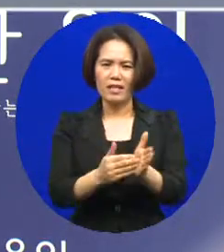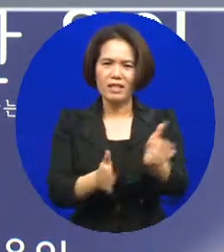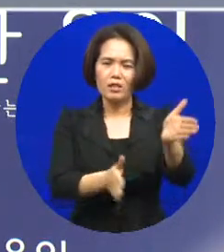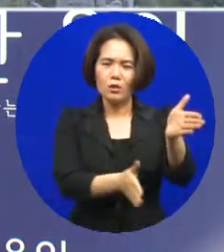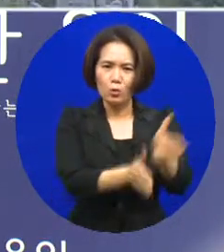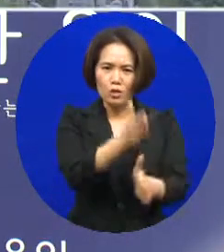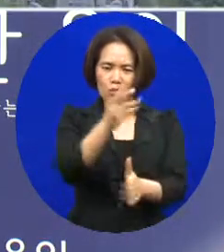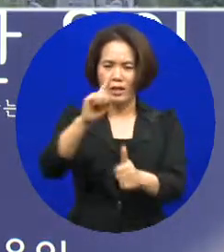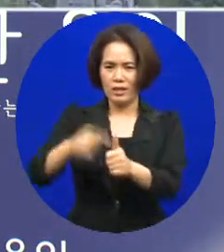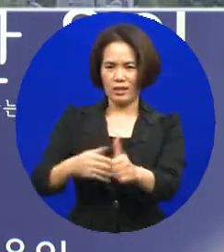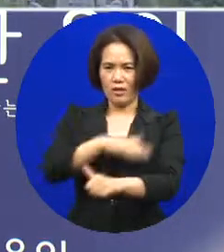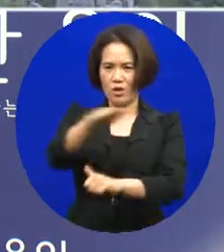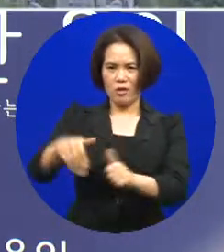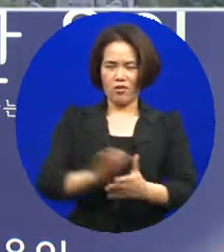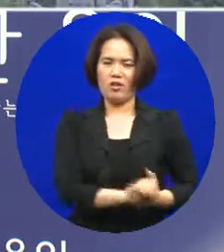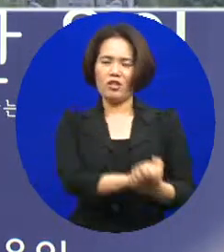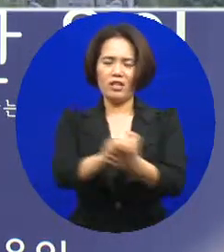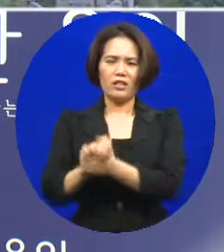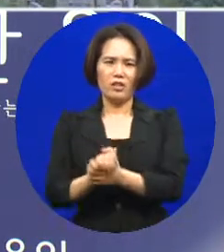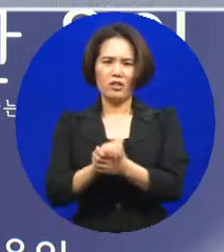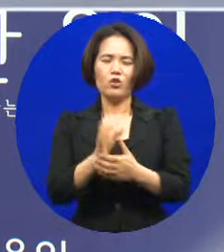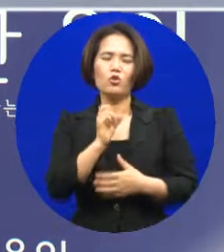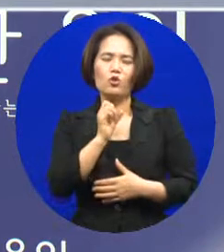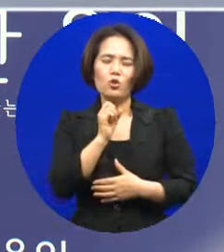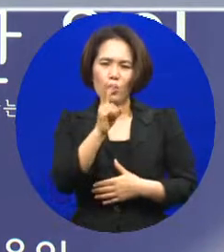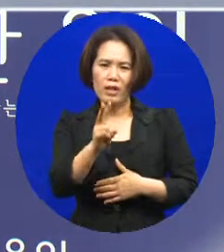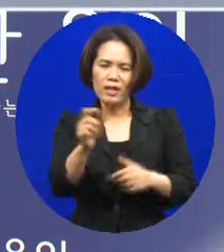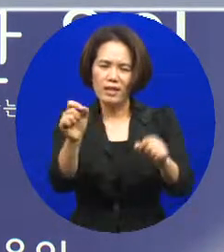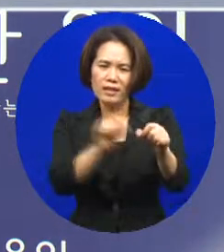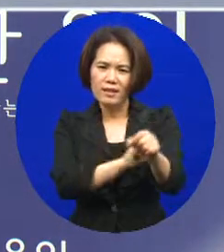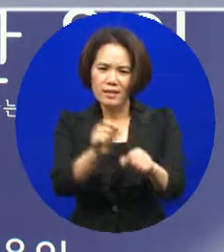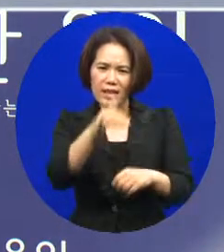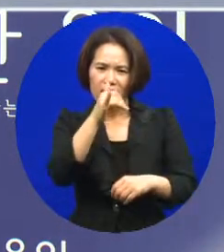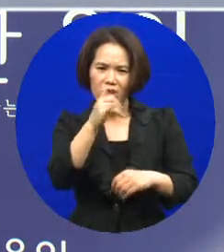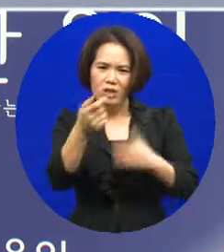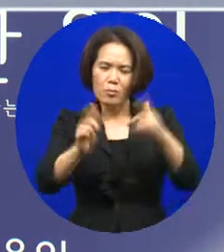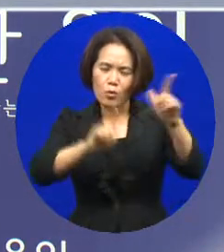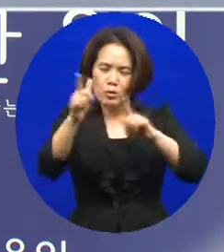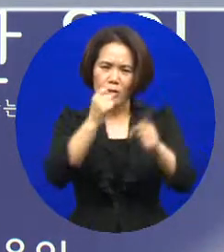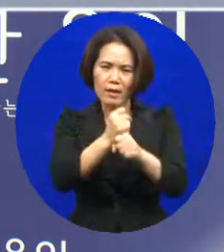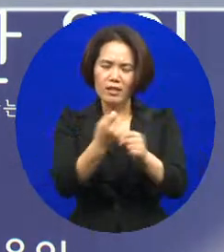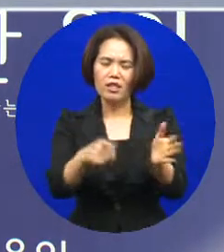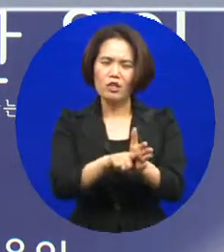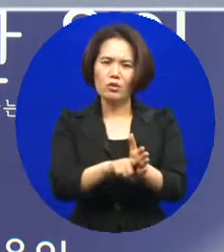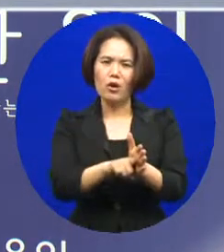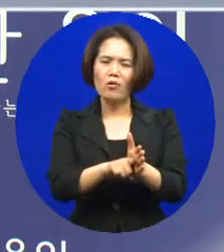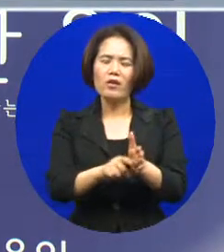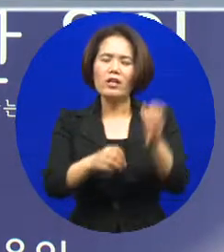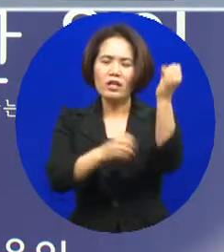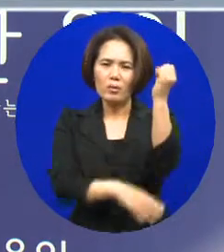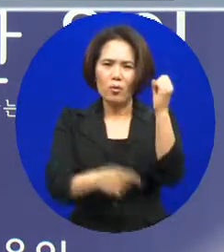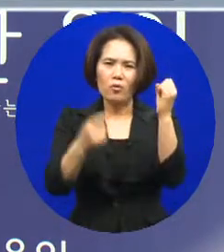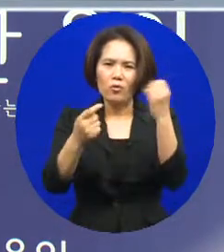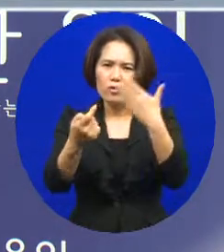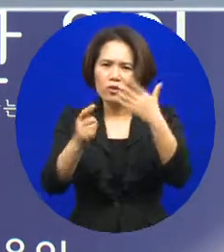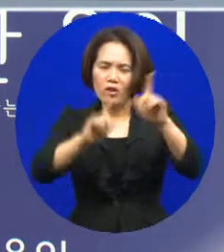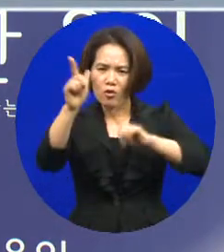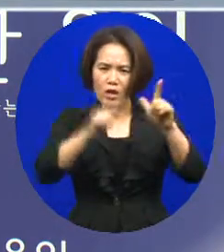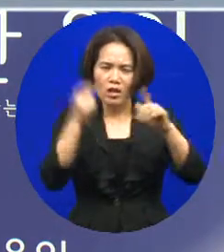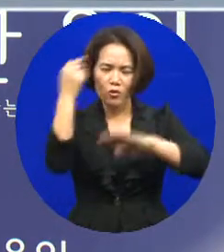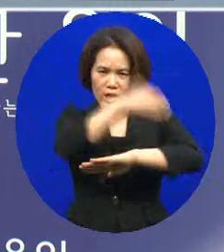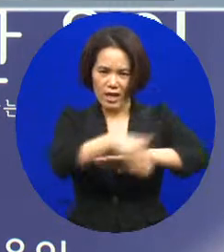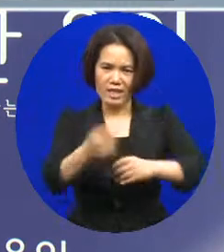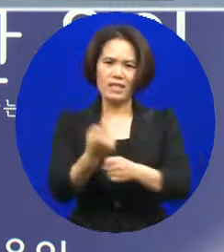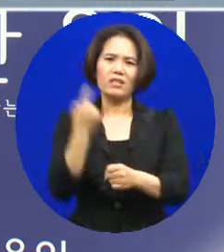2020년까지 도시와 자연환경이 조화를 이루는 용인만의 특색 있는 경관을 조성하기 위한 기본 경관 계획이 지난해 마련된 데